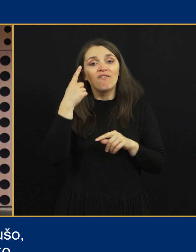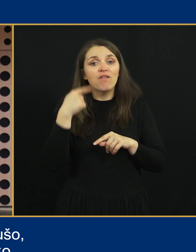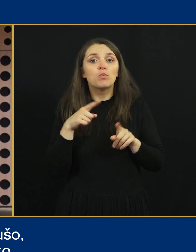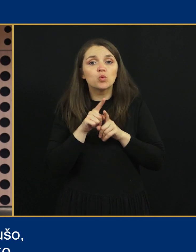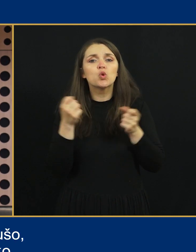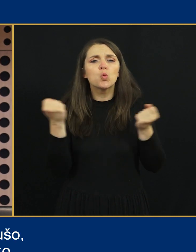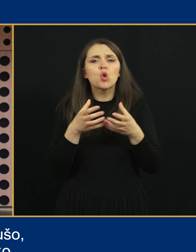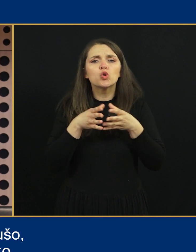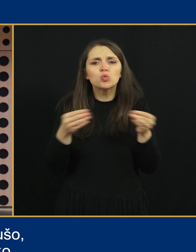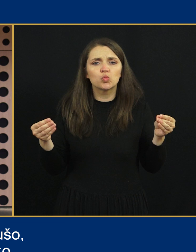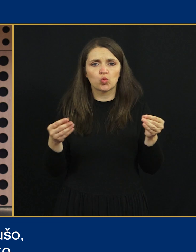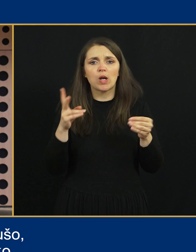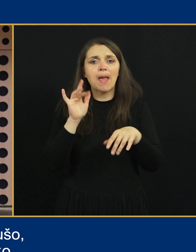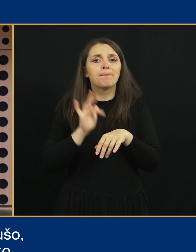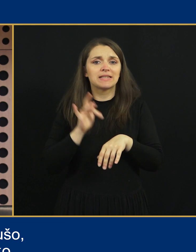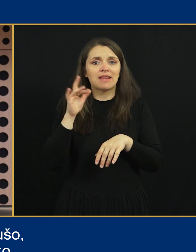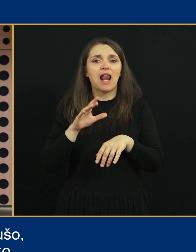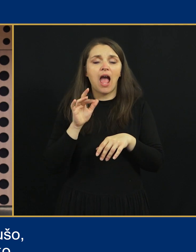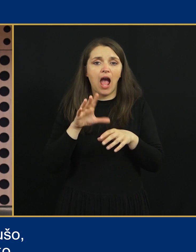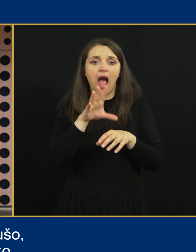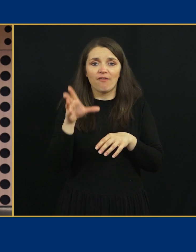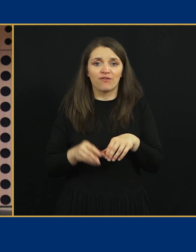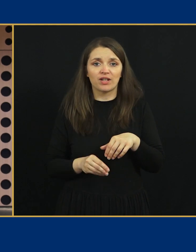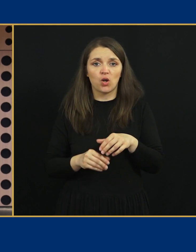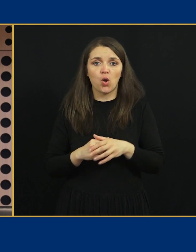tudi za hudo sušo, ki je prizadela Afriko.